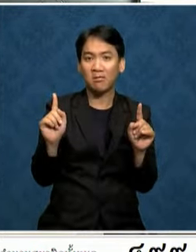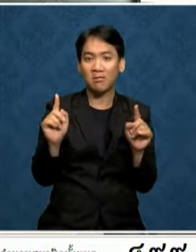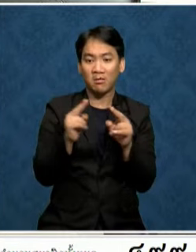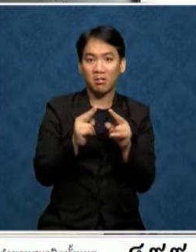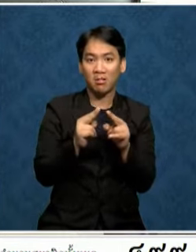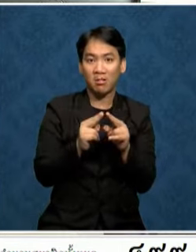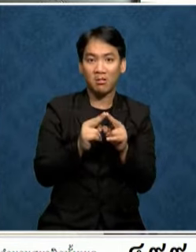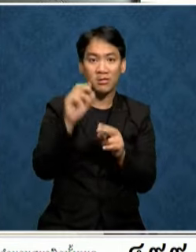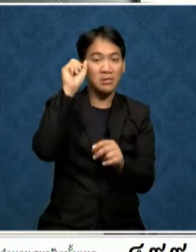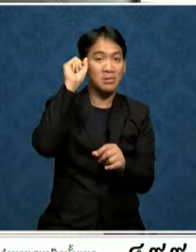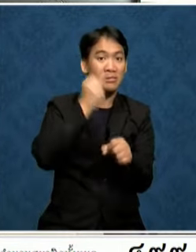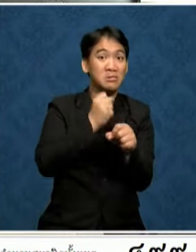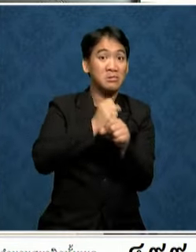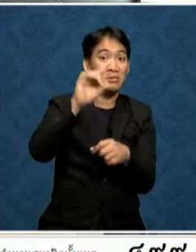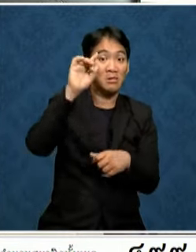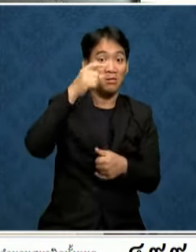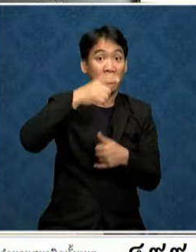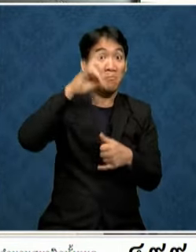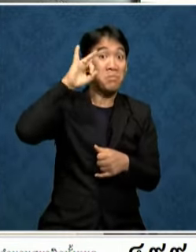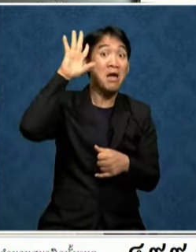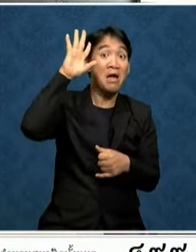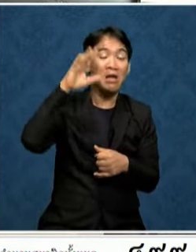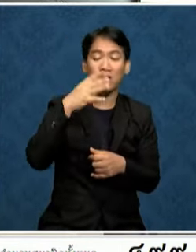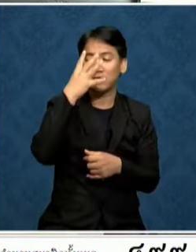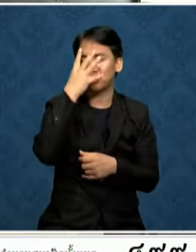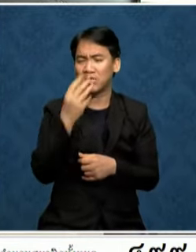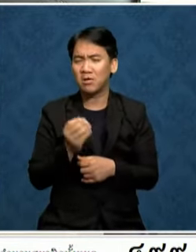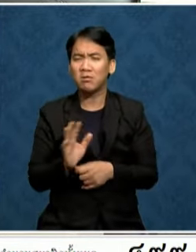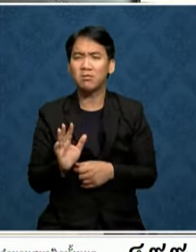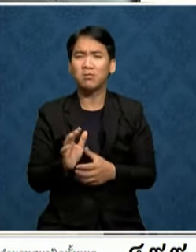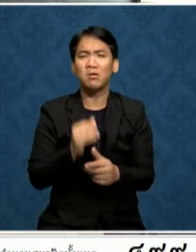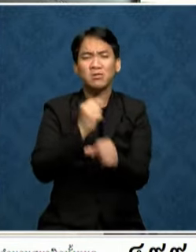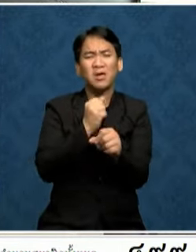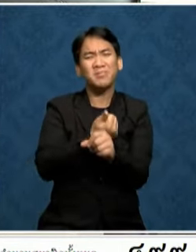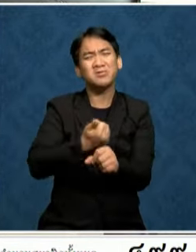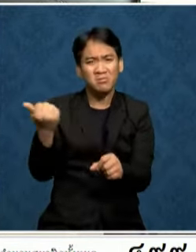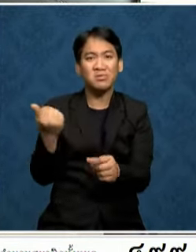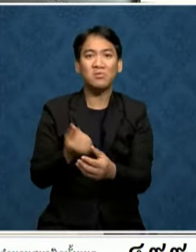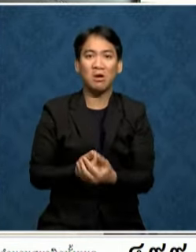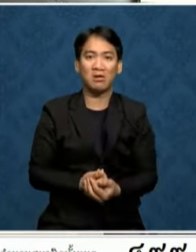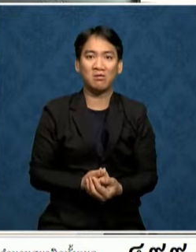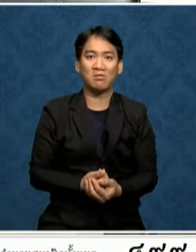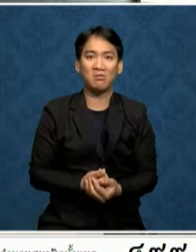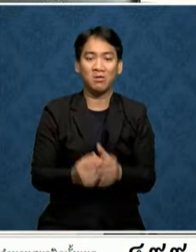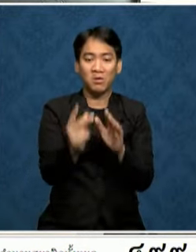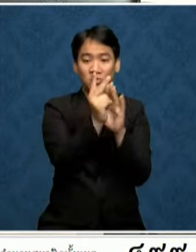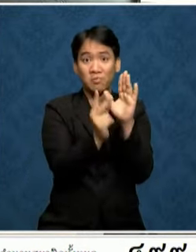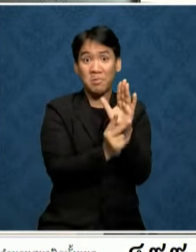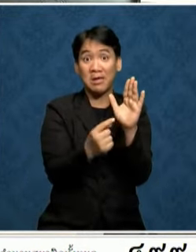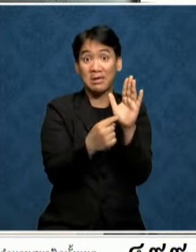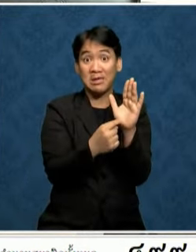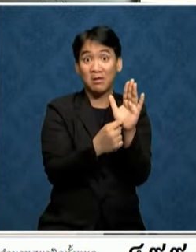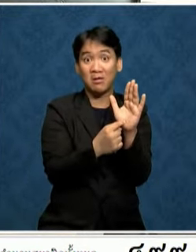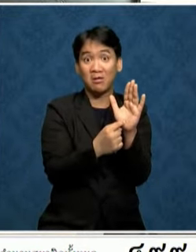ซึมเศร้าทำให้เศรษฐกิจมันดีเอาอย่างอื่นก็ได้ครับทำอย่างอื่นก็ได้ไม่จำเป็นจะต้องแก้กฎหมายเรื่องเซ็ก์หรอก